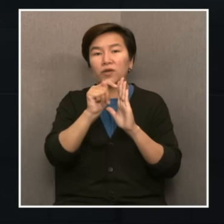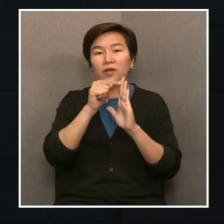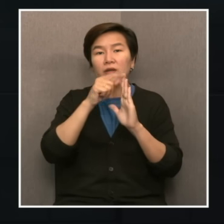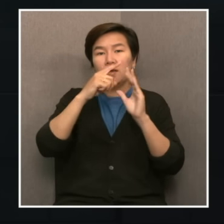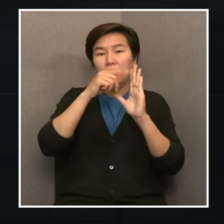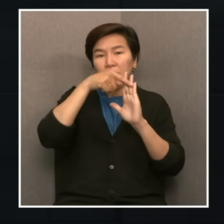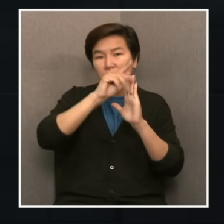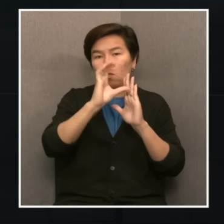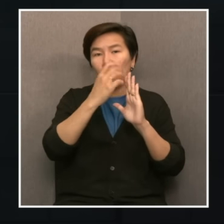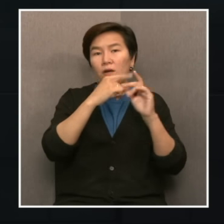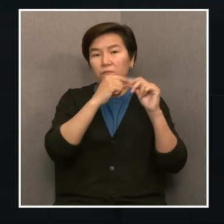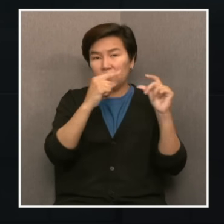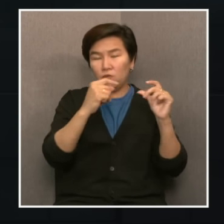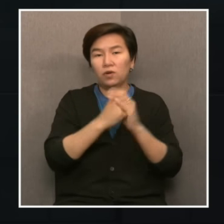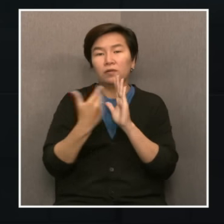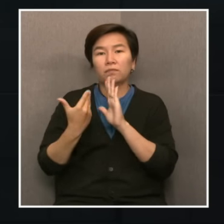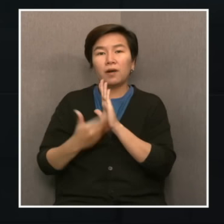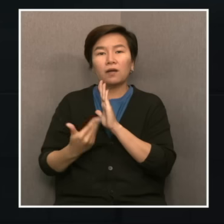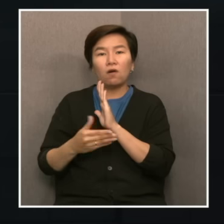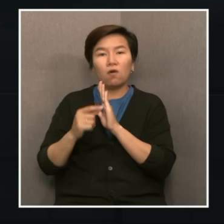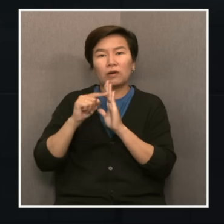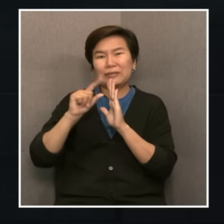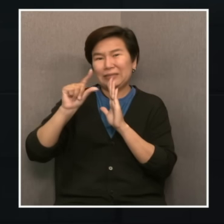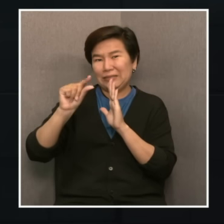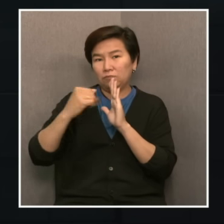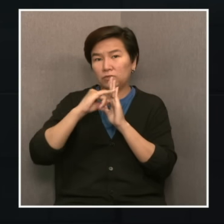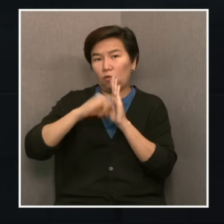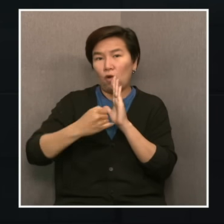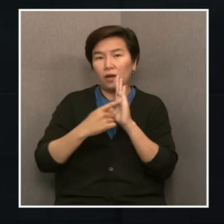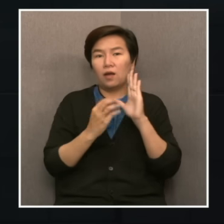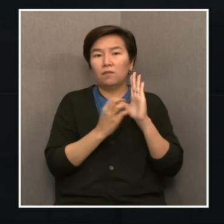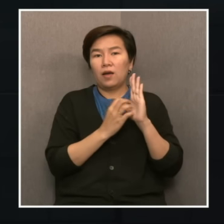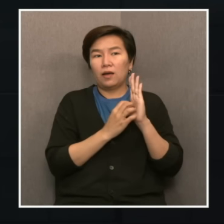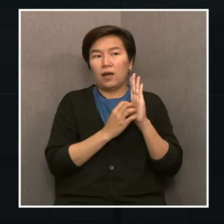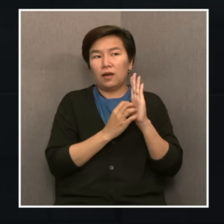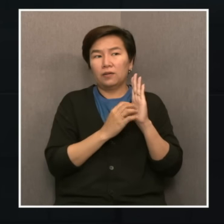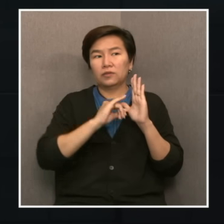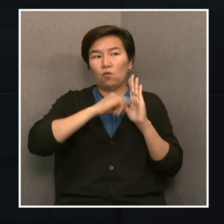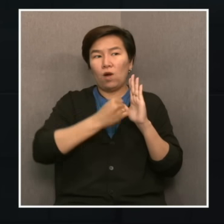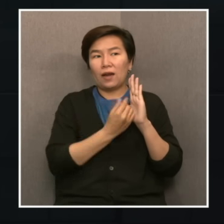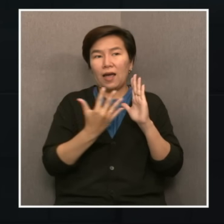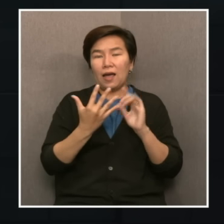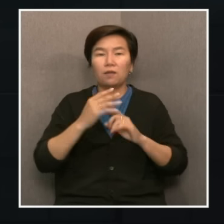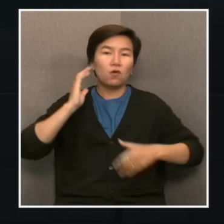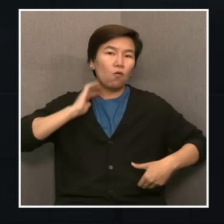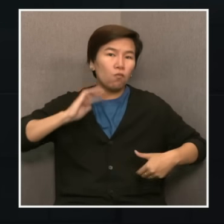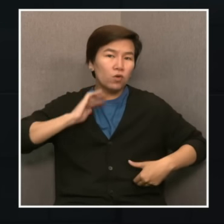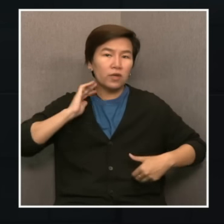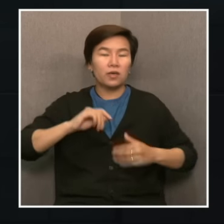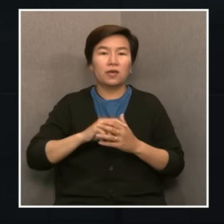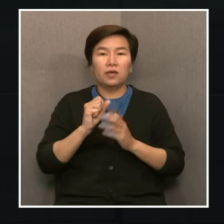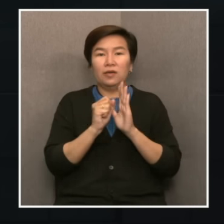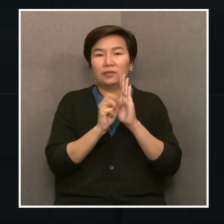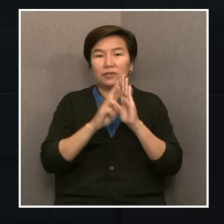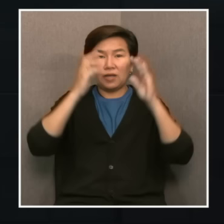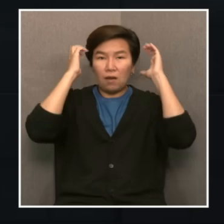บูรณ์ภาคตะวันออกเฉียงเหนือ20จังหวัดภาคกลาง5จังหวัดนะคะได้แก่ลพบุรีสระบุรีอุ